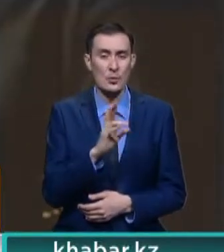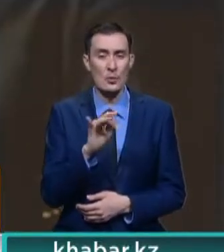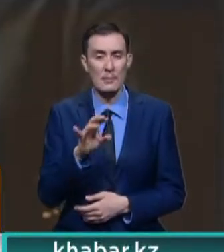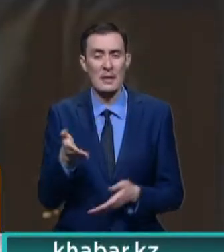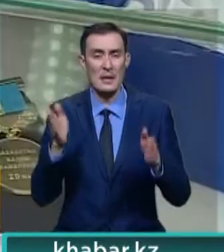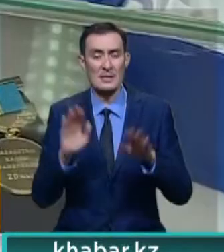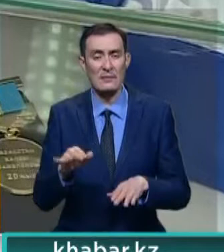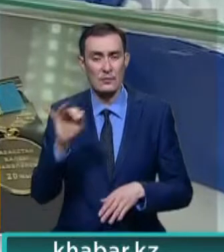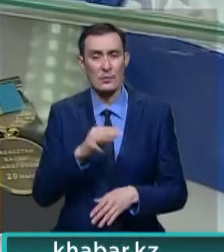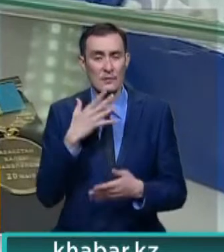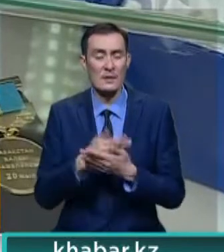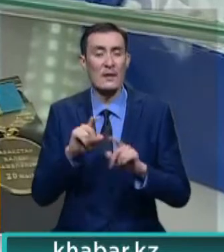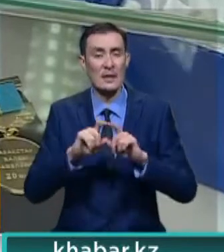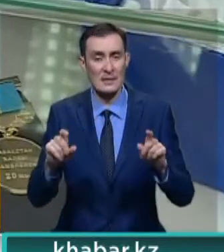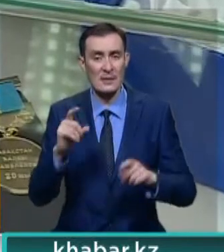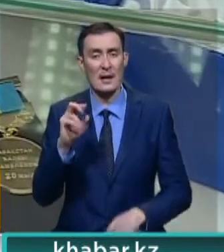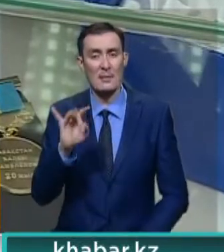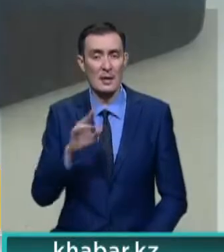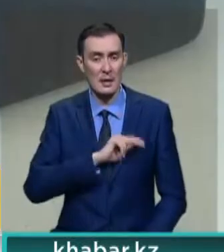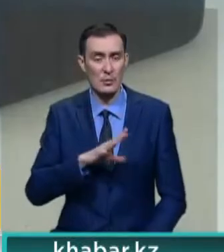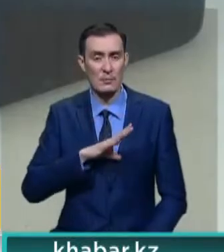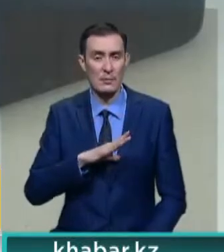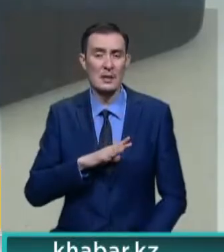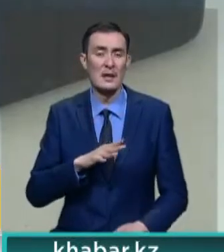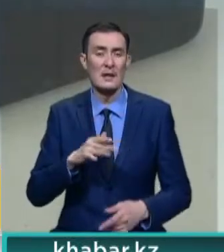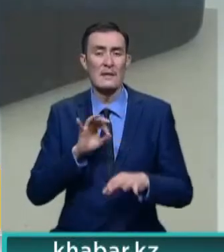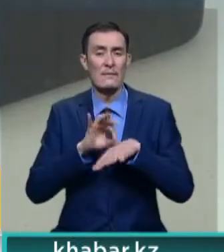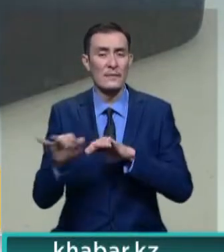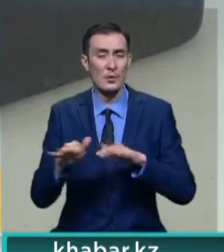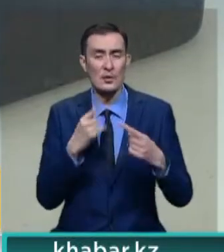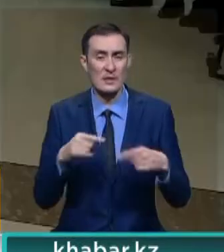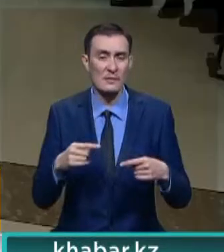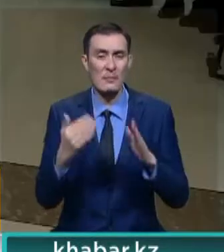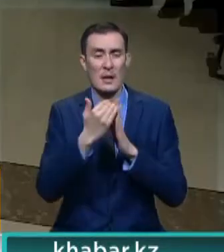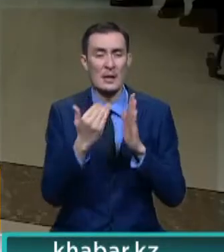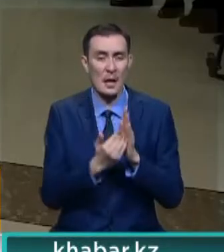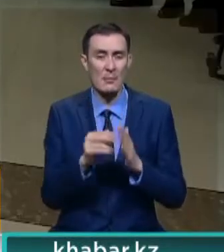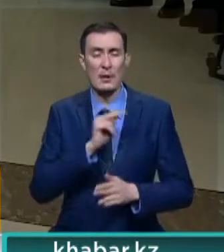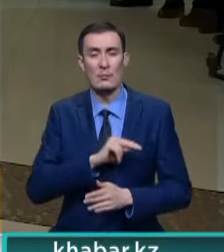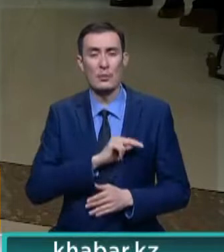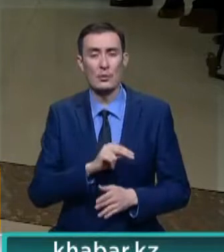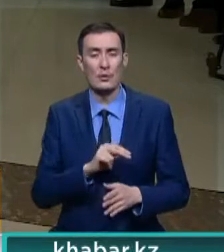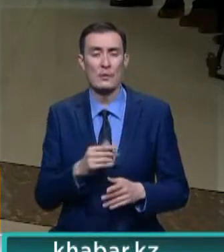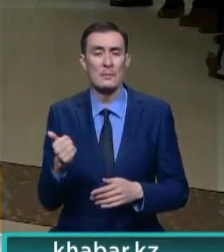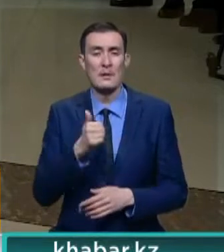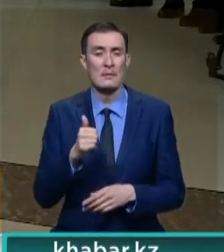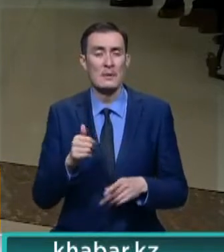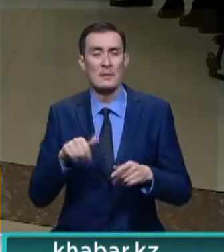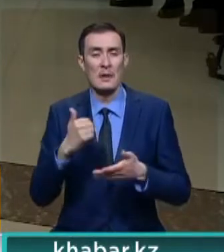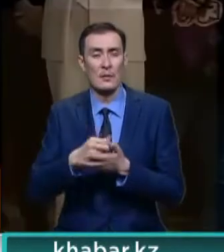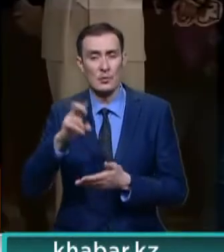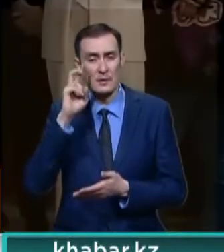оставил свой след и в агентстве «Хабар». Он был ведущим различных аналитических программ, работал в пуле первого